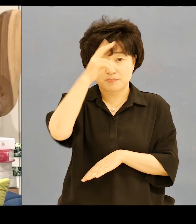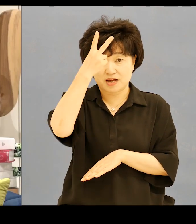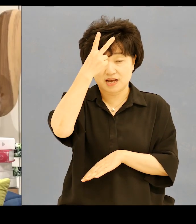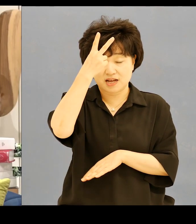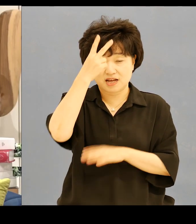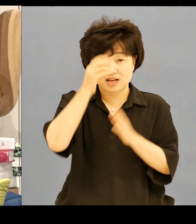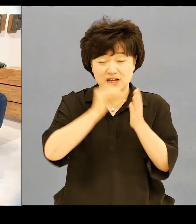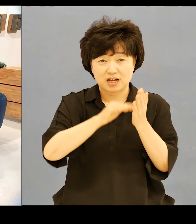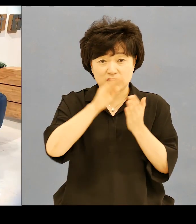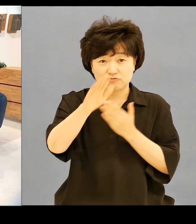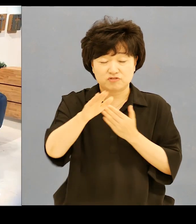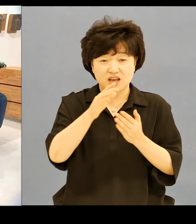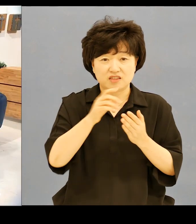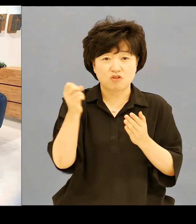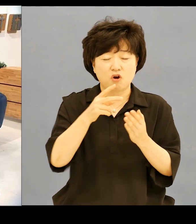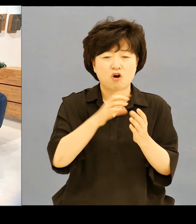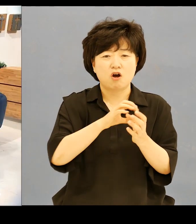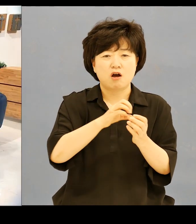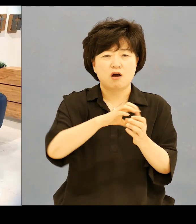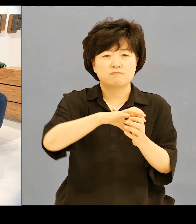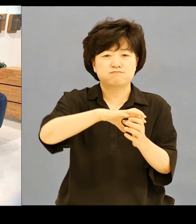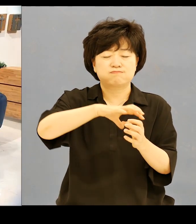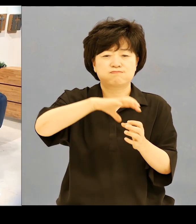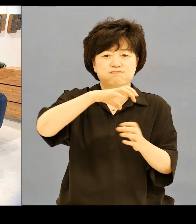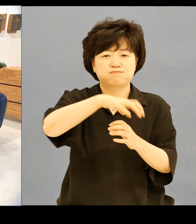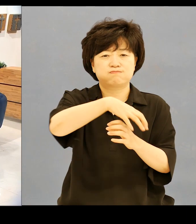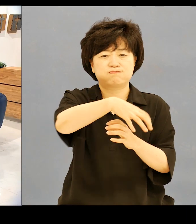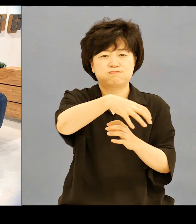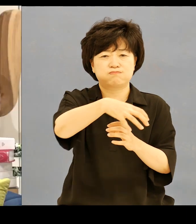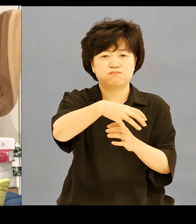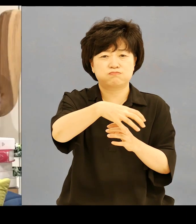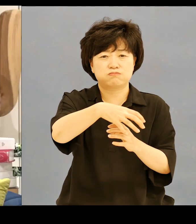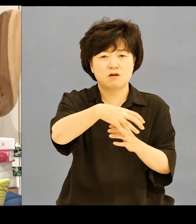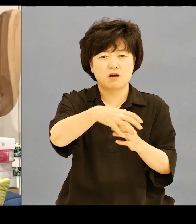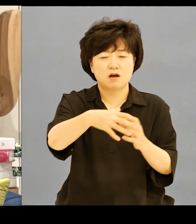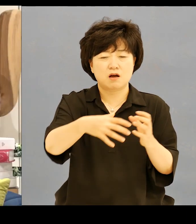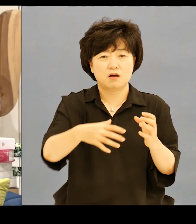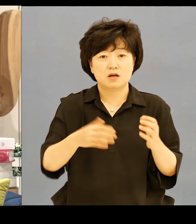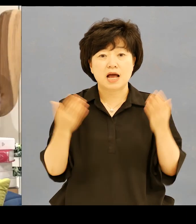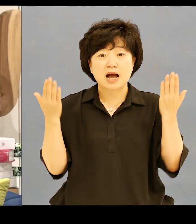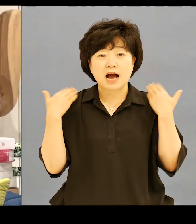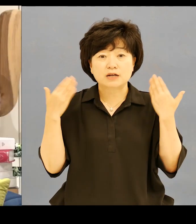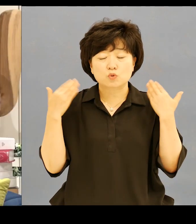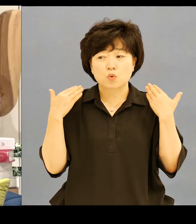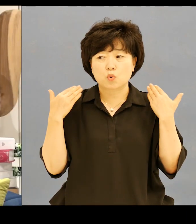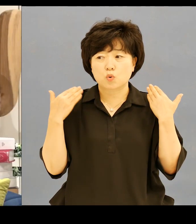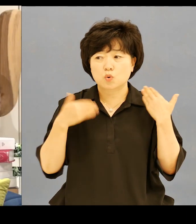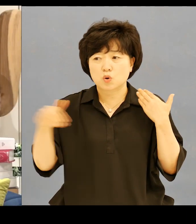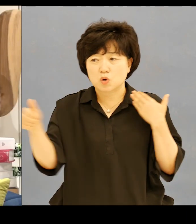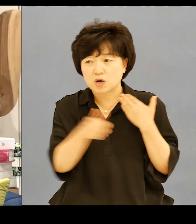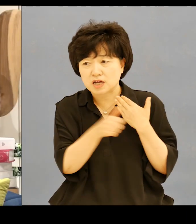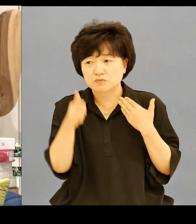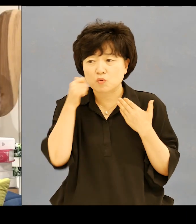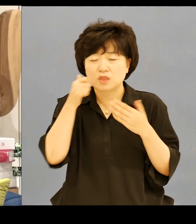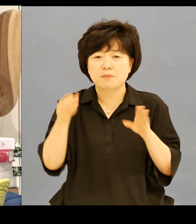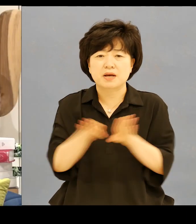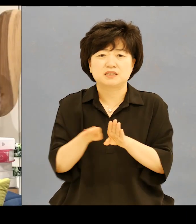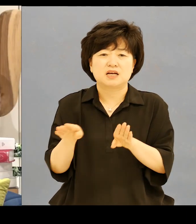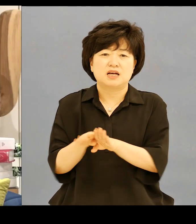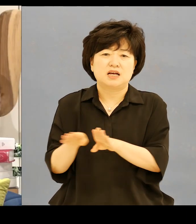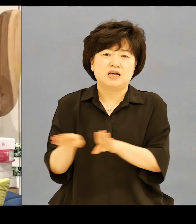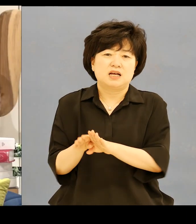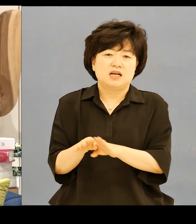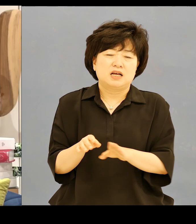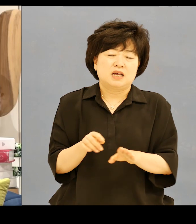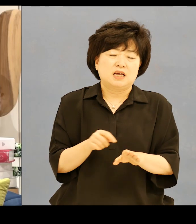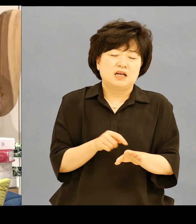다시 커지기 시작을 하더라고요. 다시 진행이 되는군요. 그러니까 제가 생활이 안 학, 학교를 계속 빠지게 될 정도로